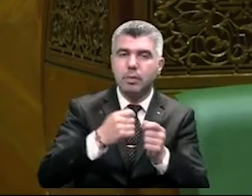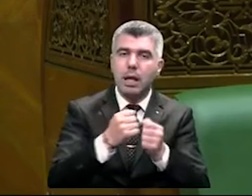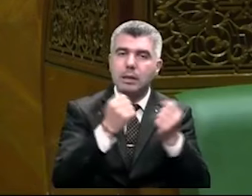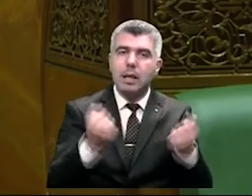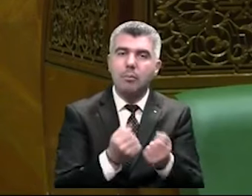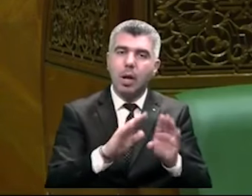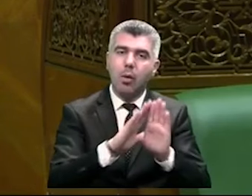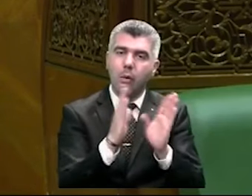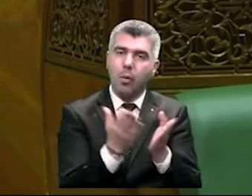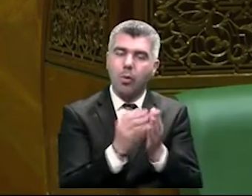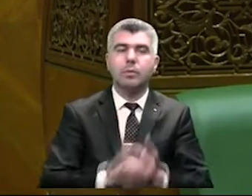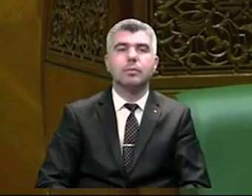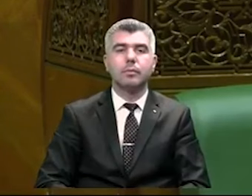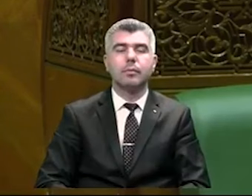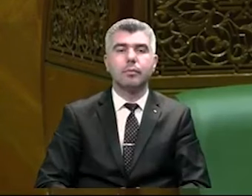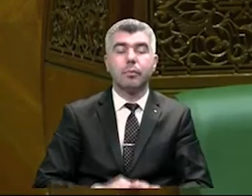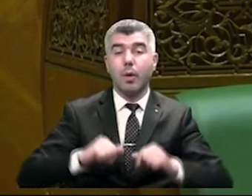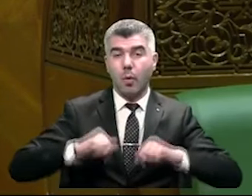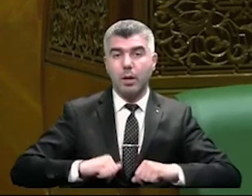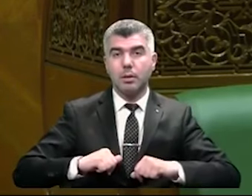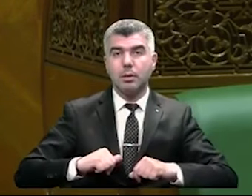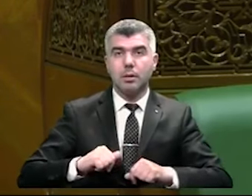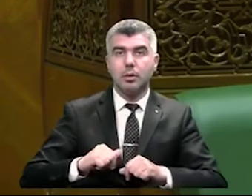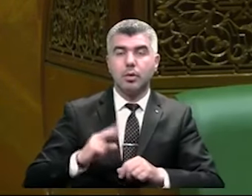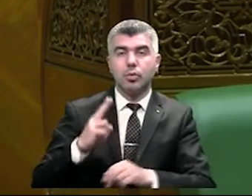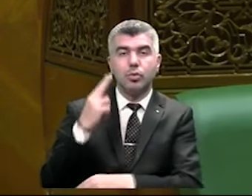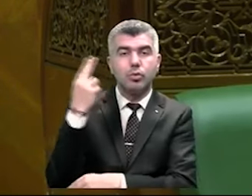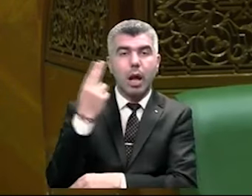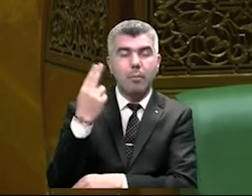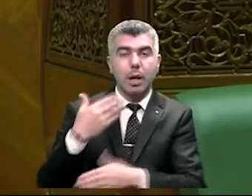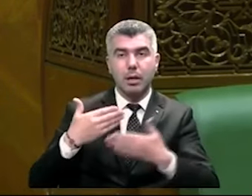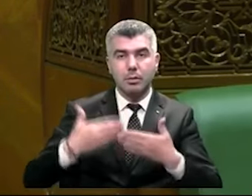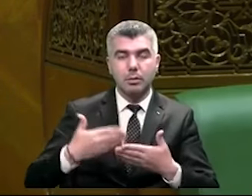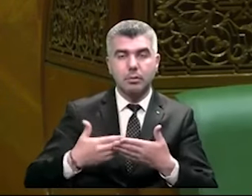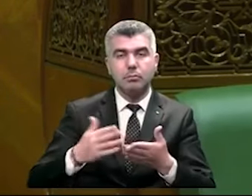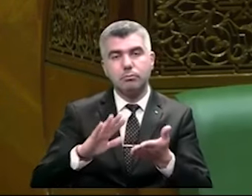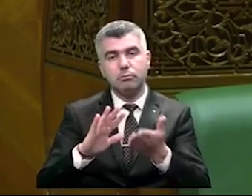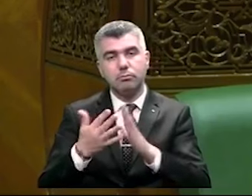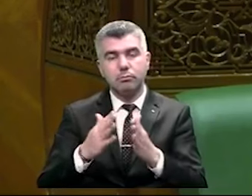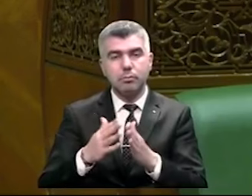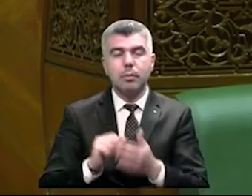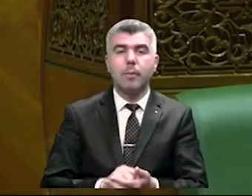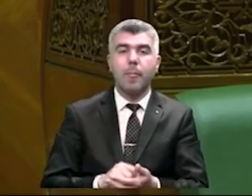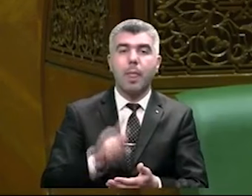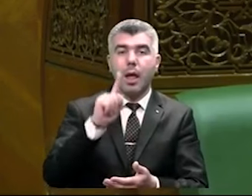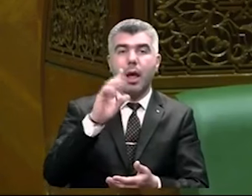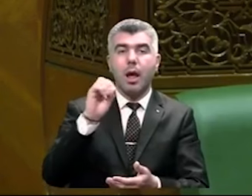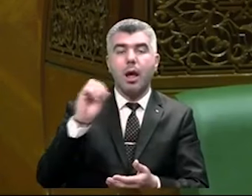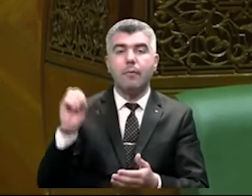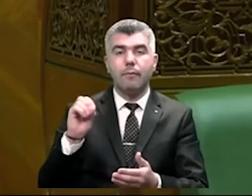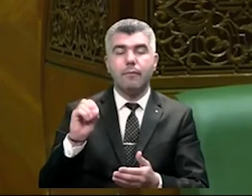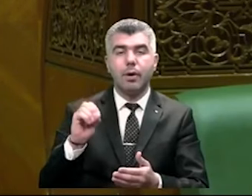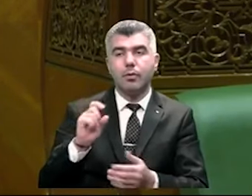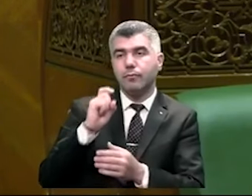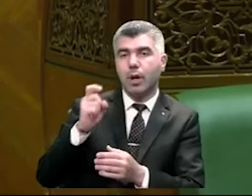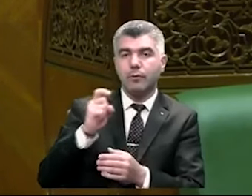عموما السيد الوزير المحترم بداتم خلال الموسم الجامعي الحالي بتخصيص ما مجموعه 1ف منحه دكتوره من